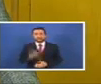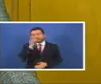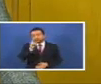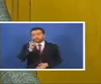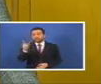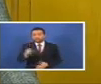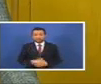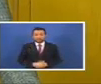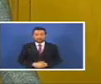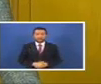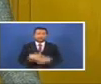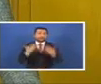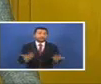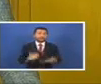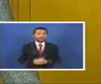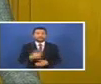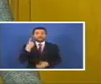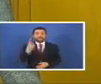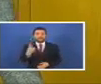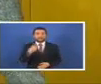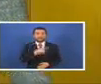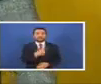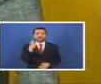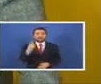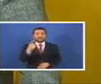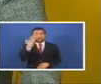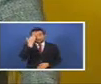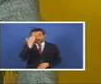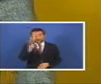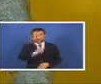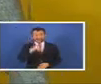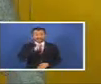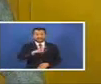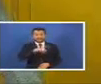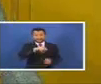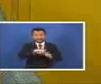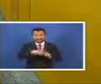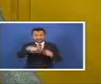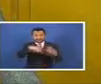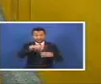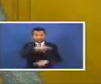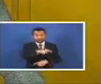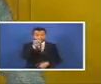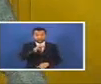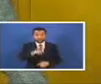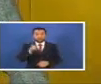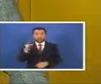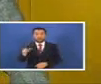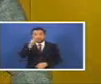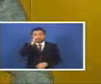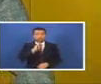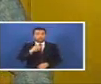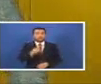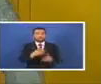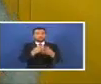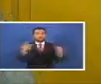Çünkü eğer bir tek mazlum varsa bu işlerden dolayı, o yüz